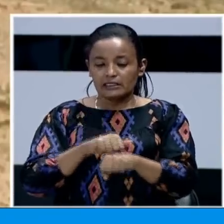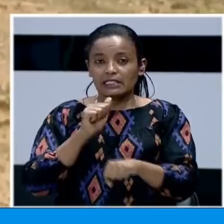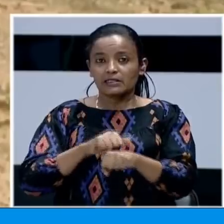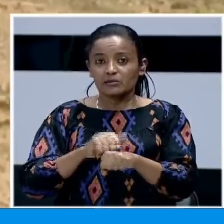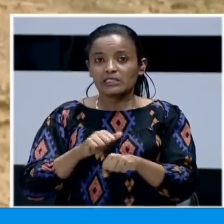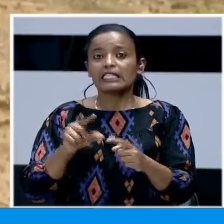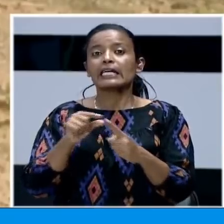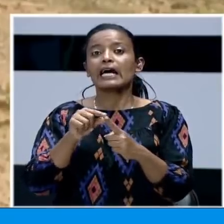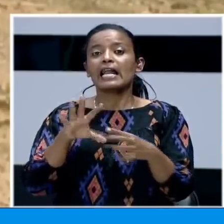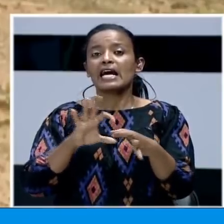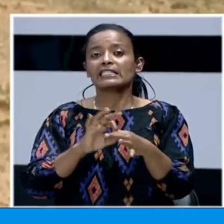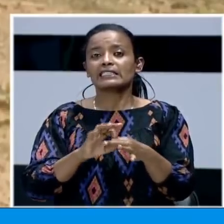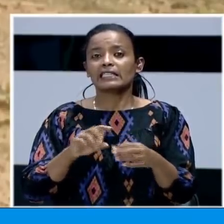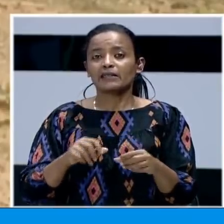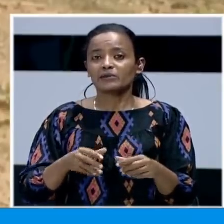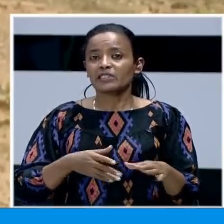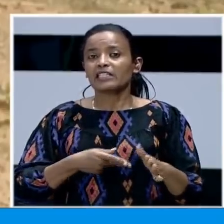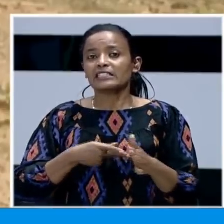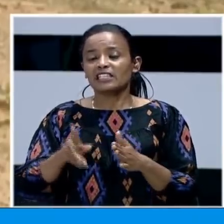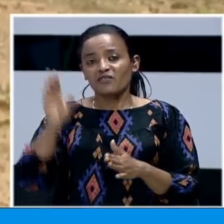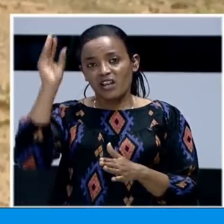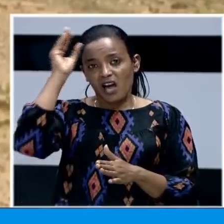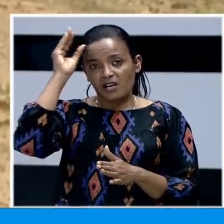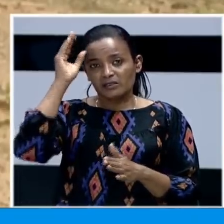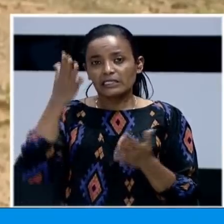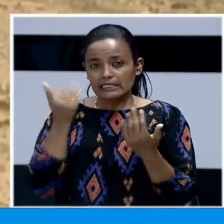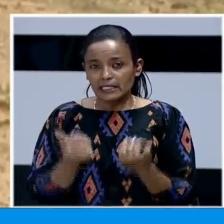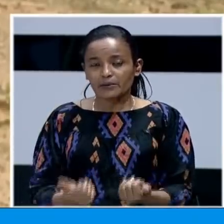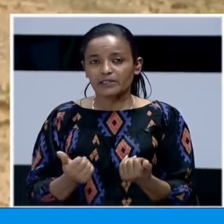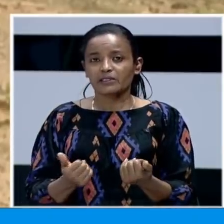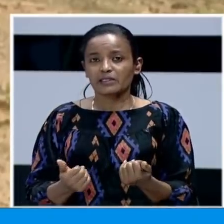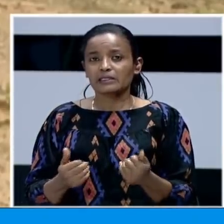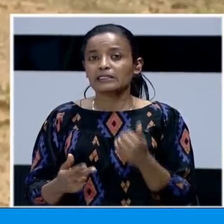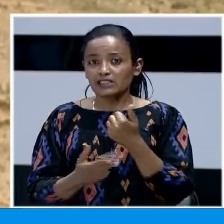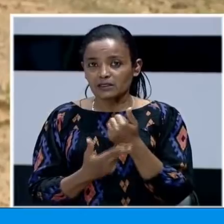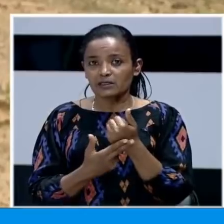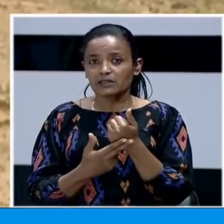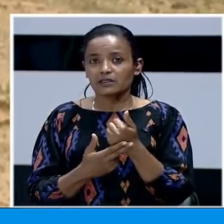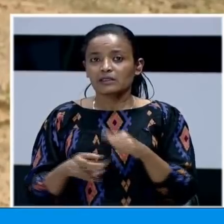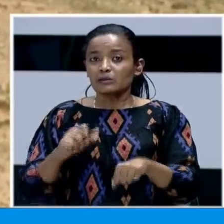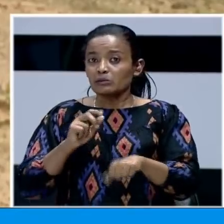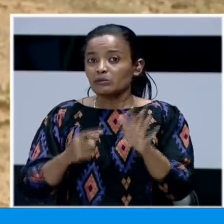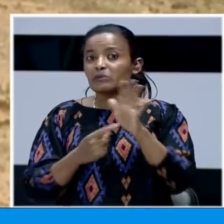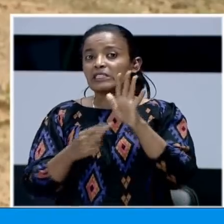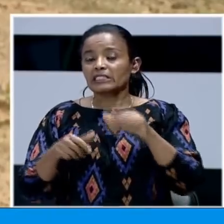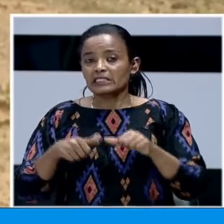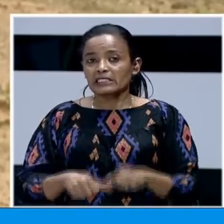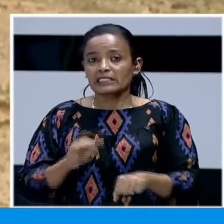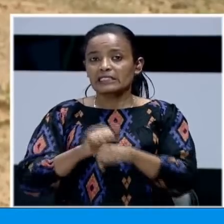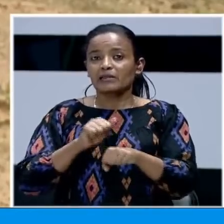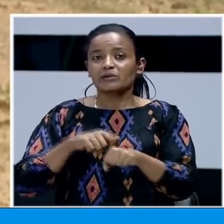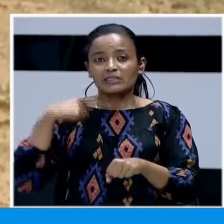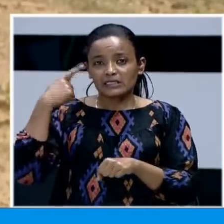ኣላ ኣብ ዞታ ዝፈሰደም ናይ ሃፍቶም እስካብ ሕዚ ዓቄባ ምልክት ግራ ፀኒሐላ እንተኾነ እዛ ኣብ ዚኣ